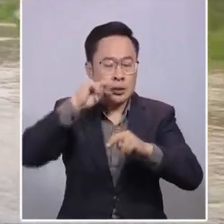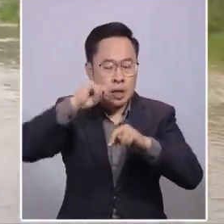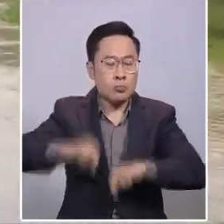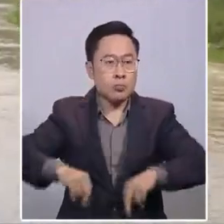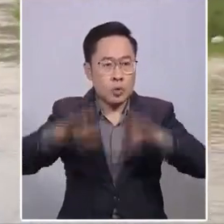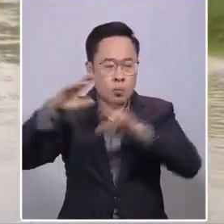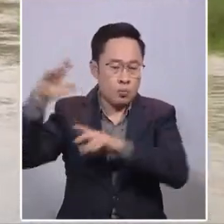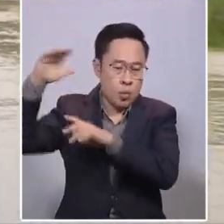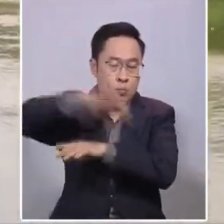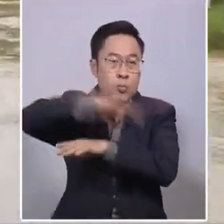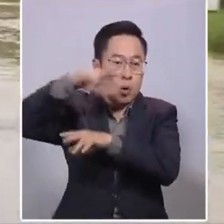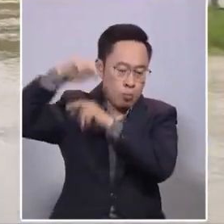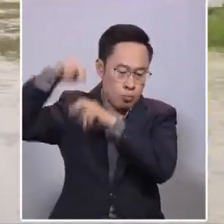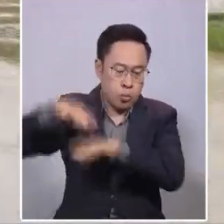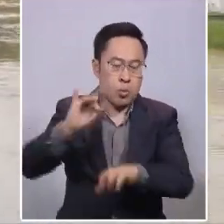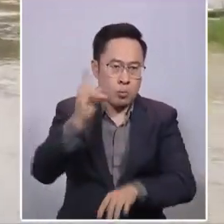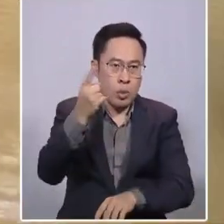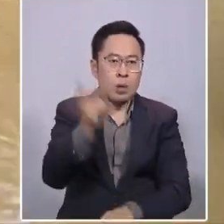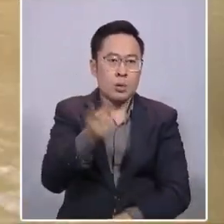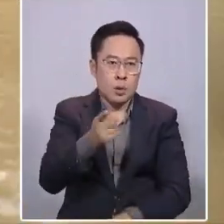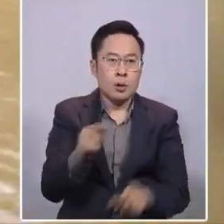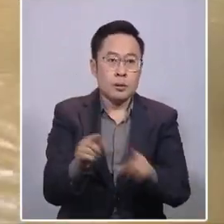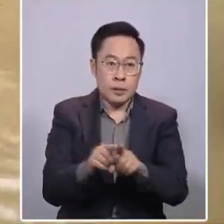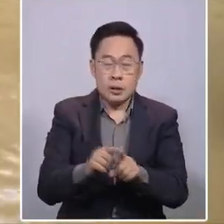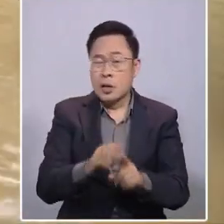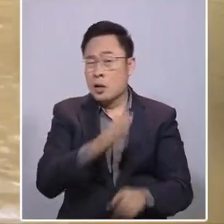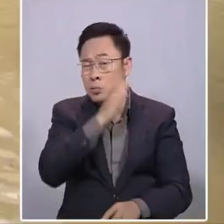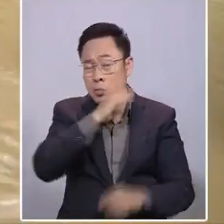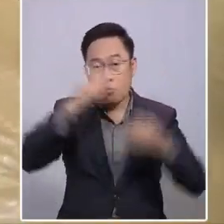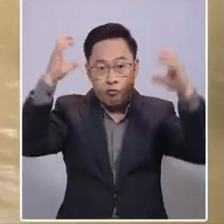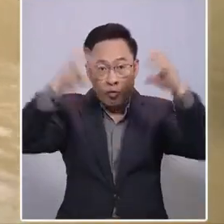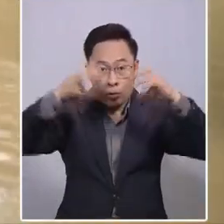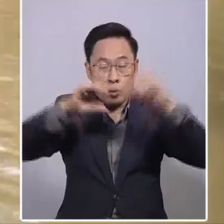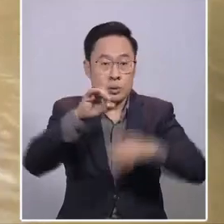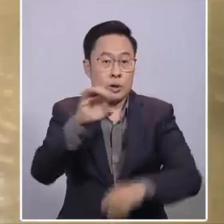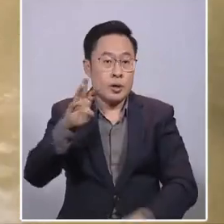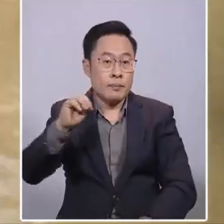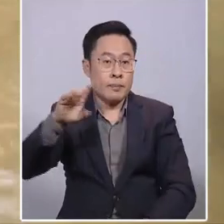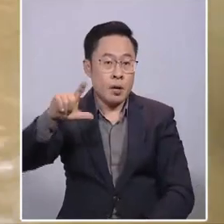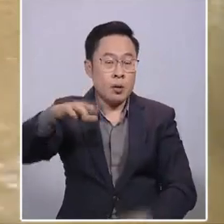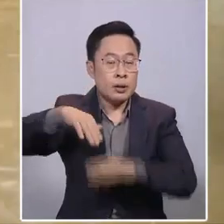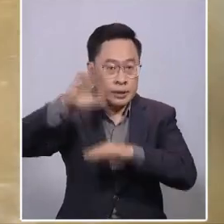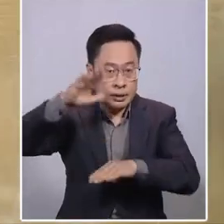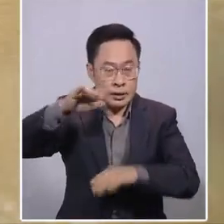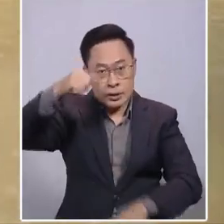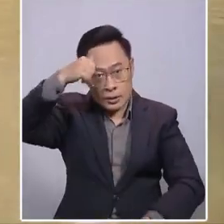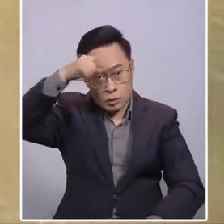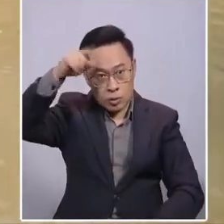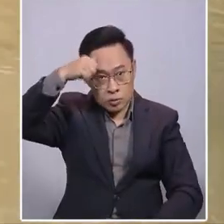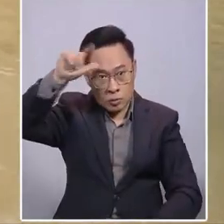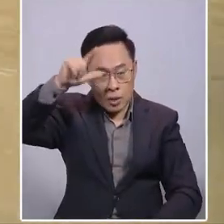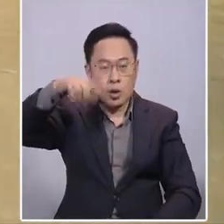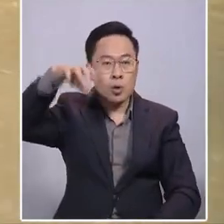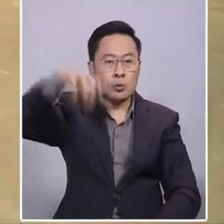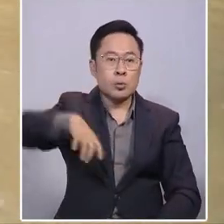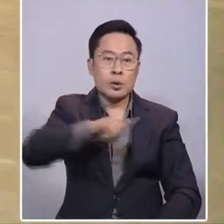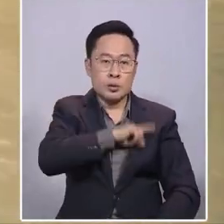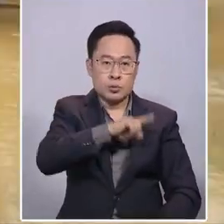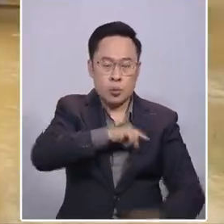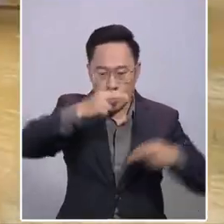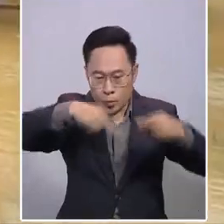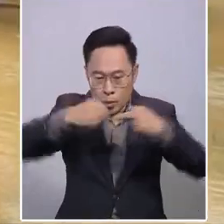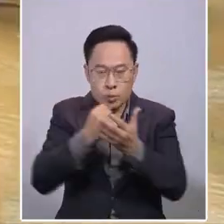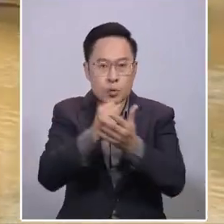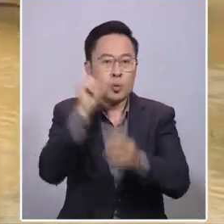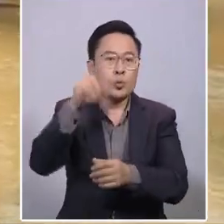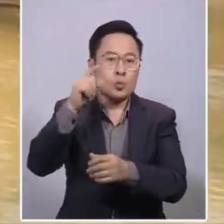ำป่าไหลหลากอยู่อย่างต่อเนื่องนะครับหากฝนเกิน100มิลลิเมตรเนี่ยนะฮะติดต่อกันเกิน3วันหน่วยงานที่เกี่ยวข้องก็จะเข้าไปดู